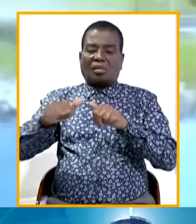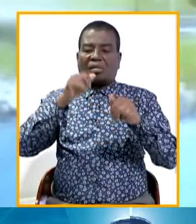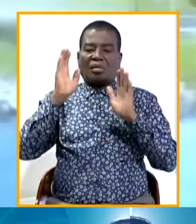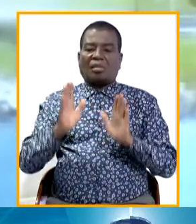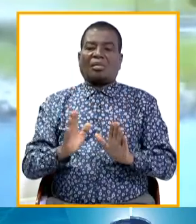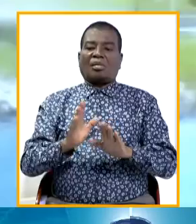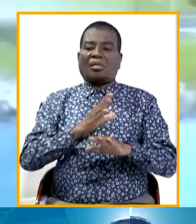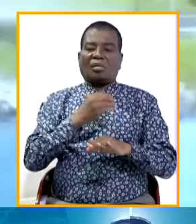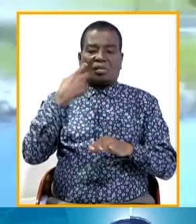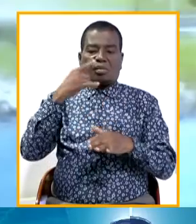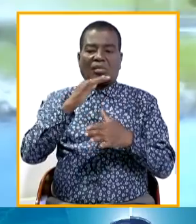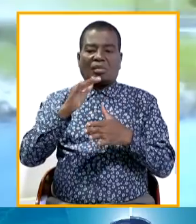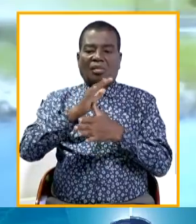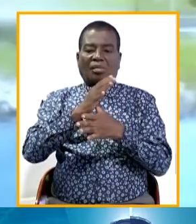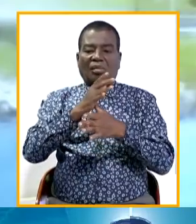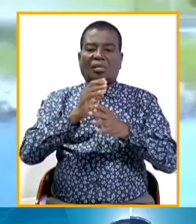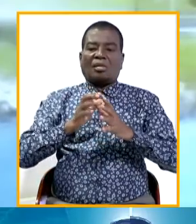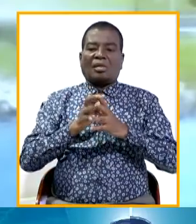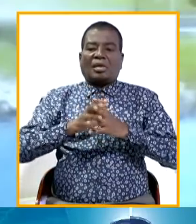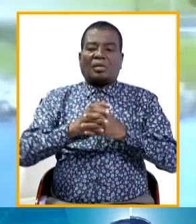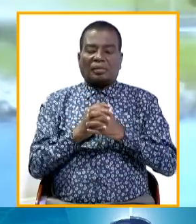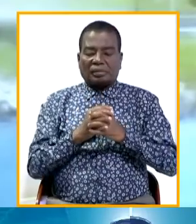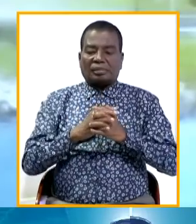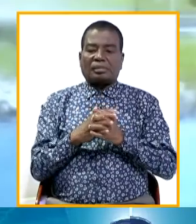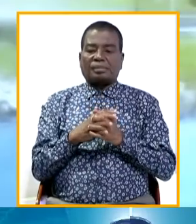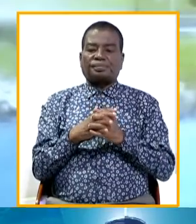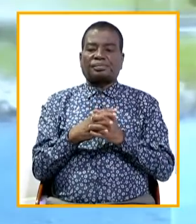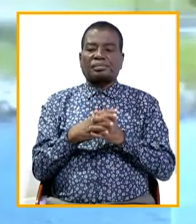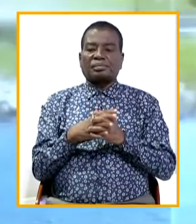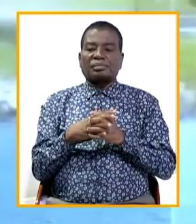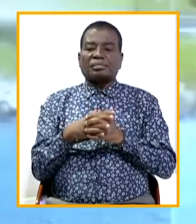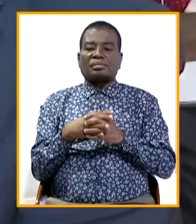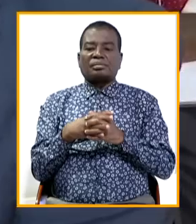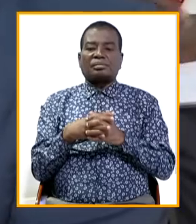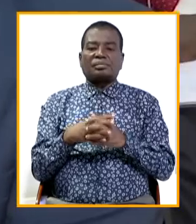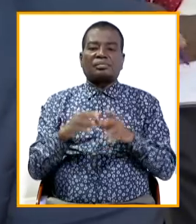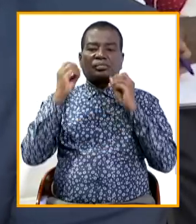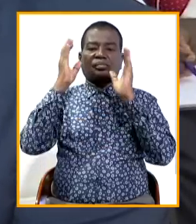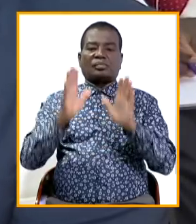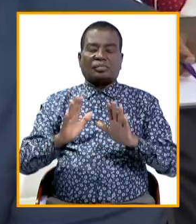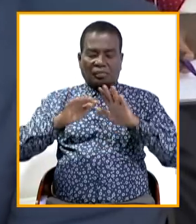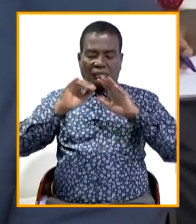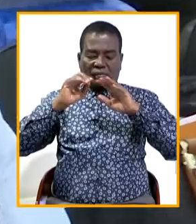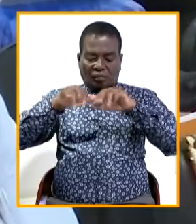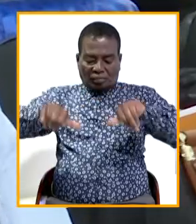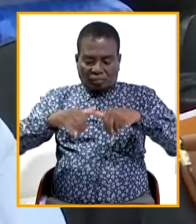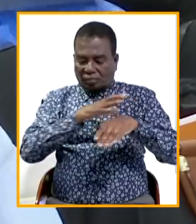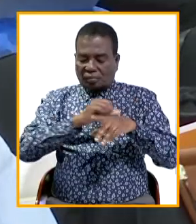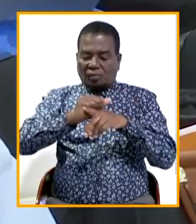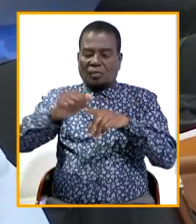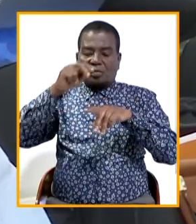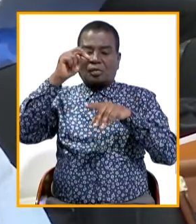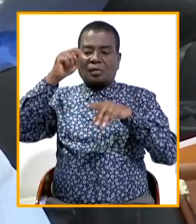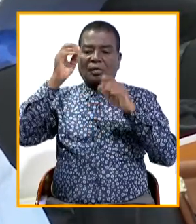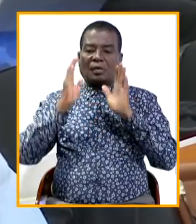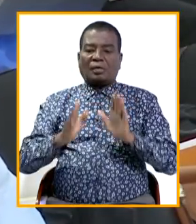du secteur. Diarra Souba Ami, Jean-Marc Djadji Ngata Kwame. Des enseignants, chercheurs et formateurs issus